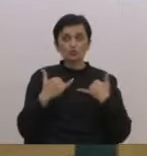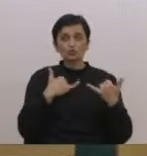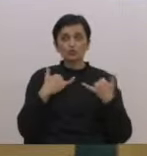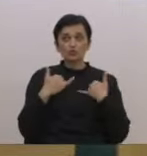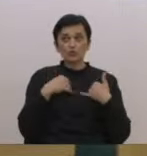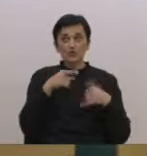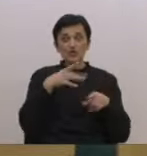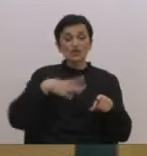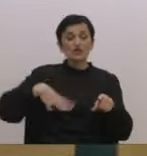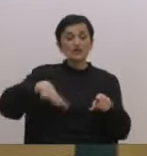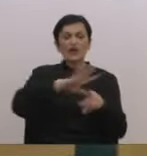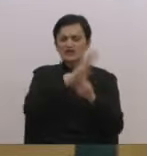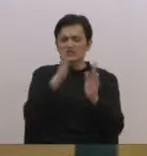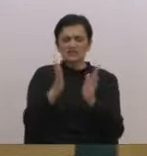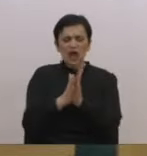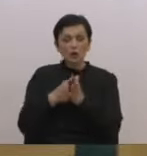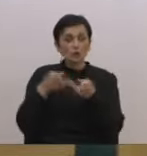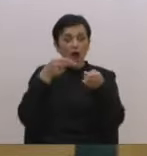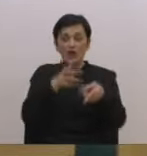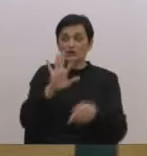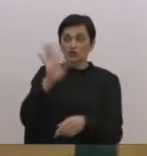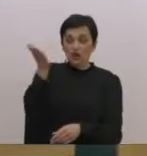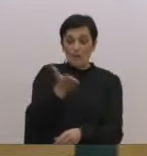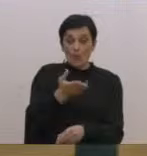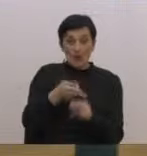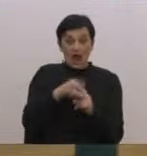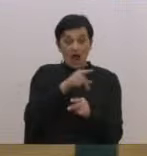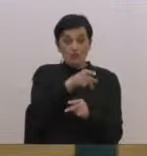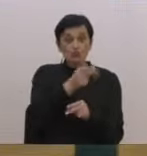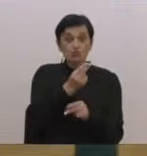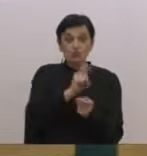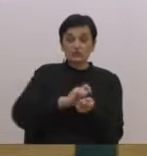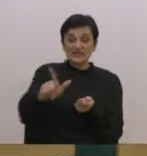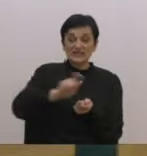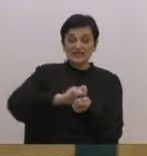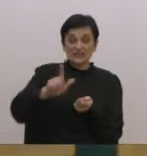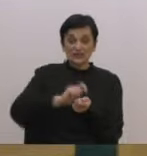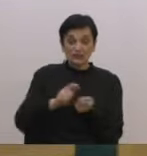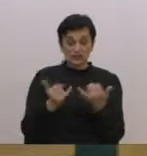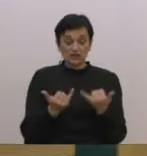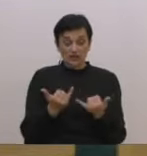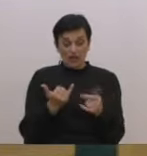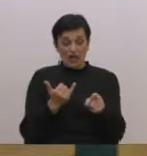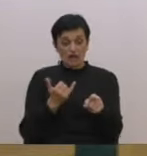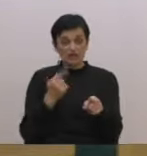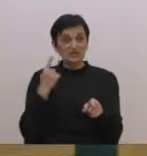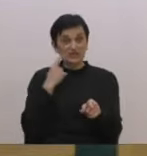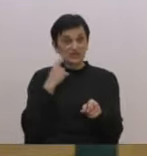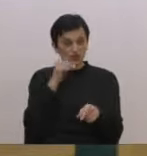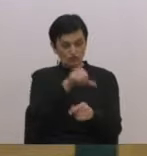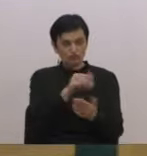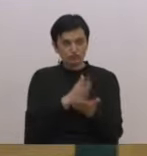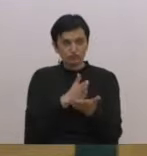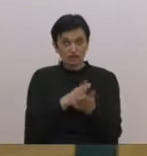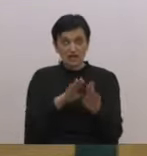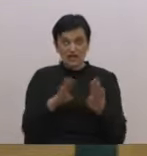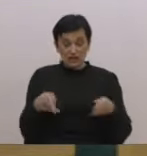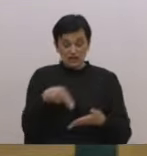ამ ქვეყანაში საერთოდ არ ჩამოგზანდეთო. აი ამაში იხდიდით თქვენ ფულს და დღეს ყოფნით იმის სინდისი, რომ ამავე